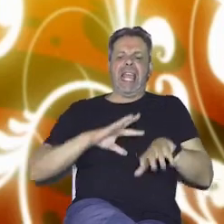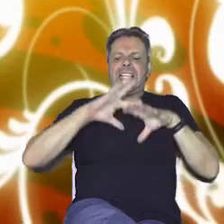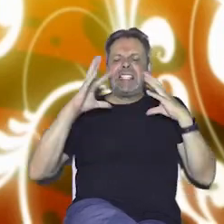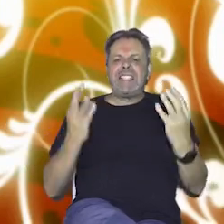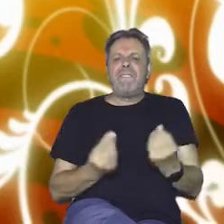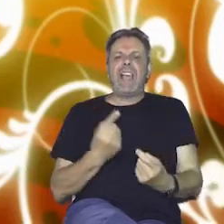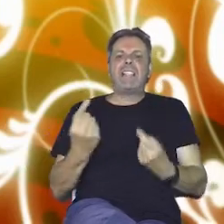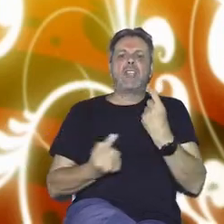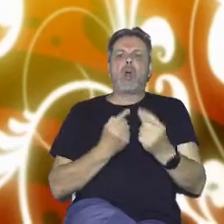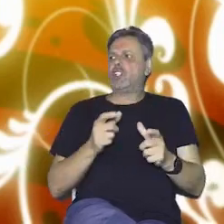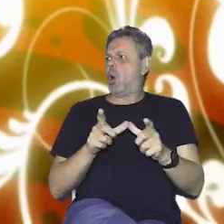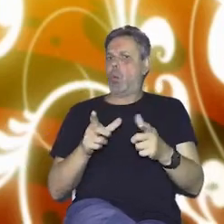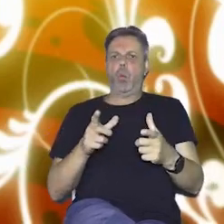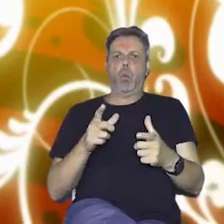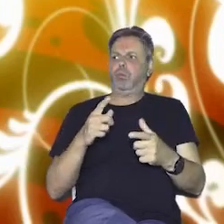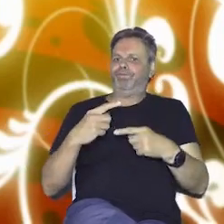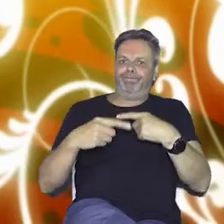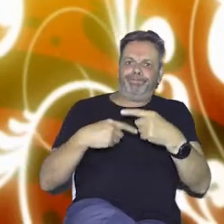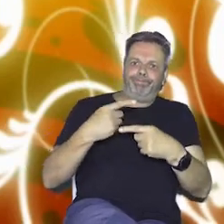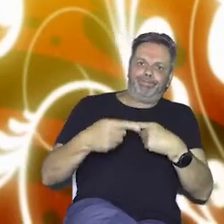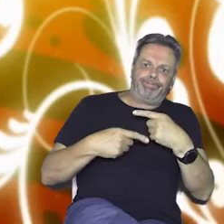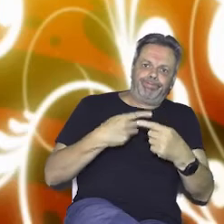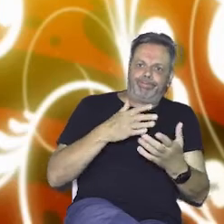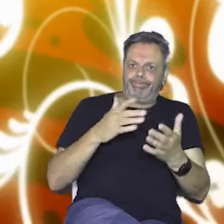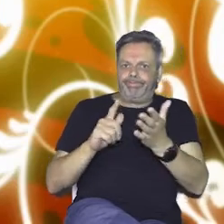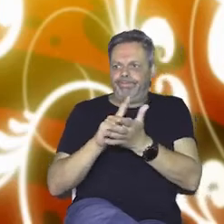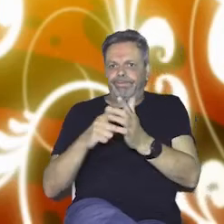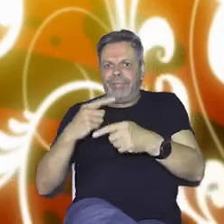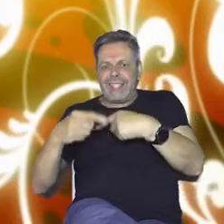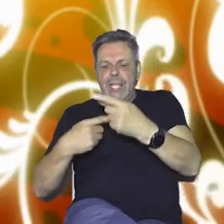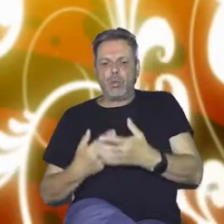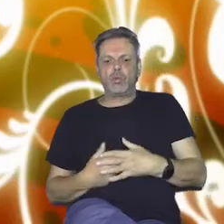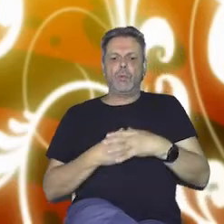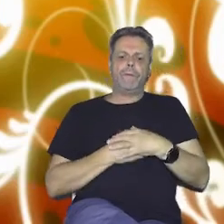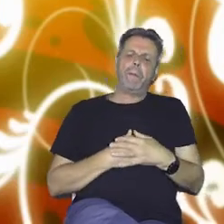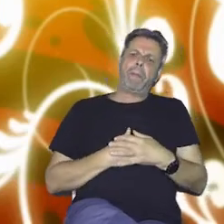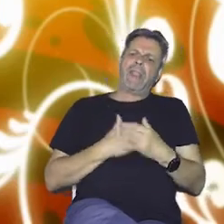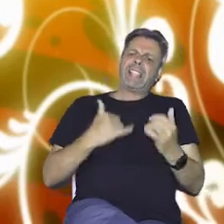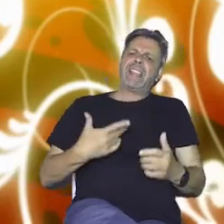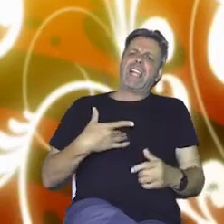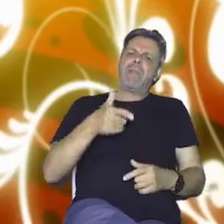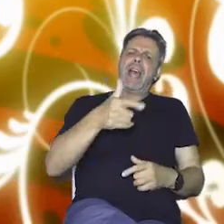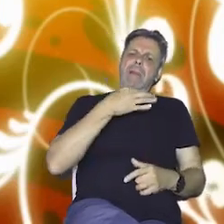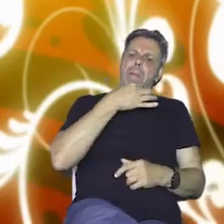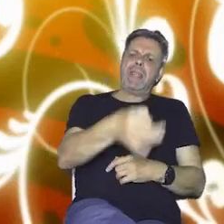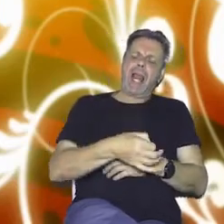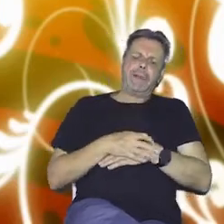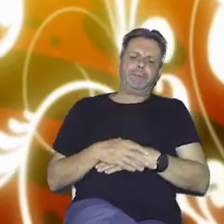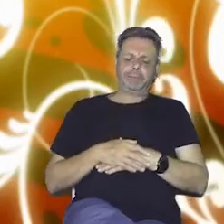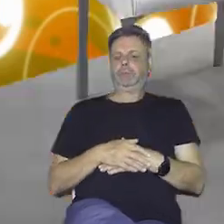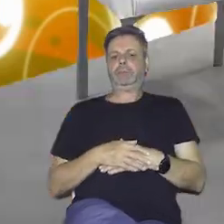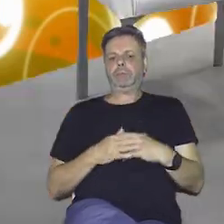dešava u nekom ciklusu. Sve se, da. Ali zato si ti toliko, pa kad bi te sad pitala, vidiš, pjesme koje